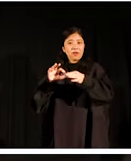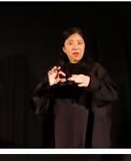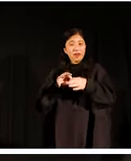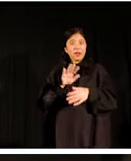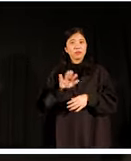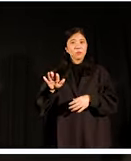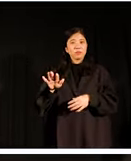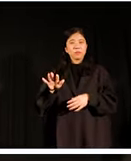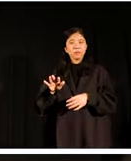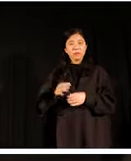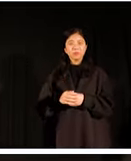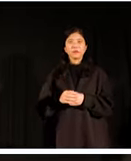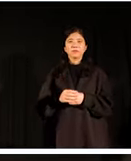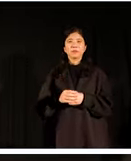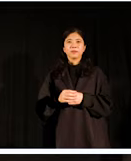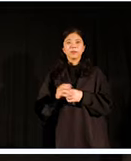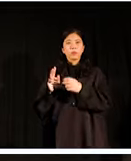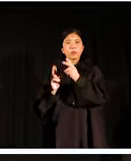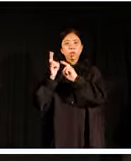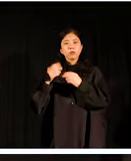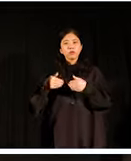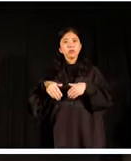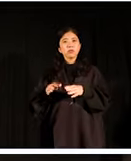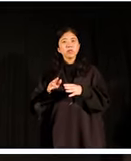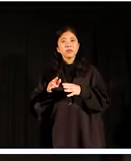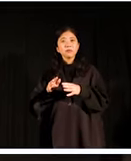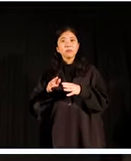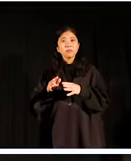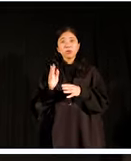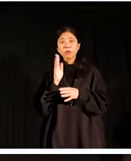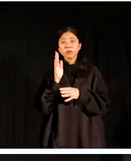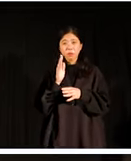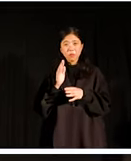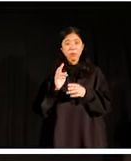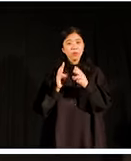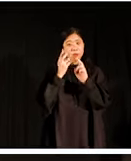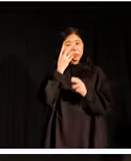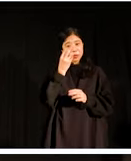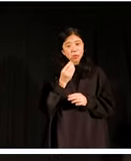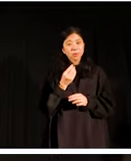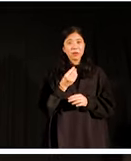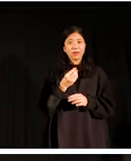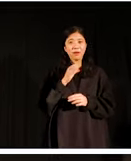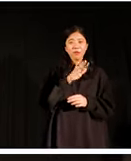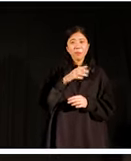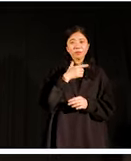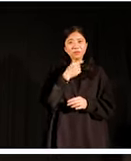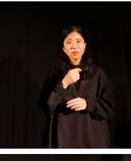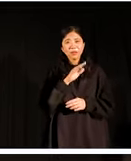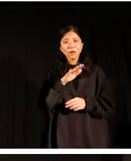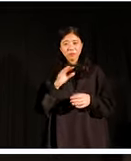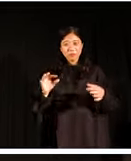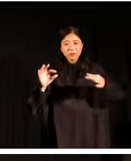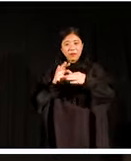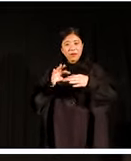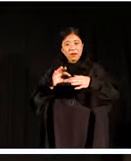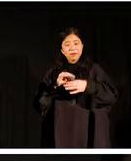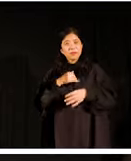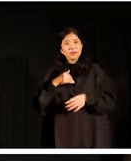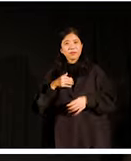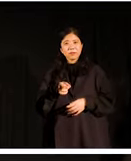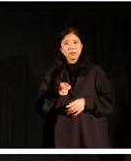し本当に沖縄出身のだけじゃなくても沖縄好きな方だとか沖縄に興味がある方がどんどんこういったので繋がれるかなと思い